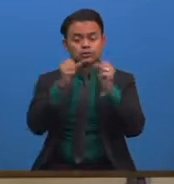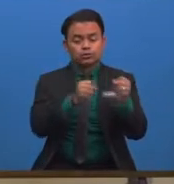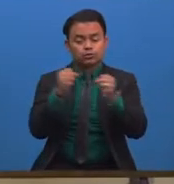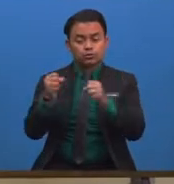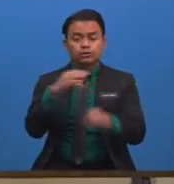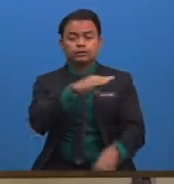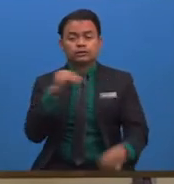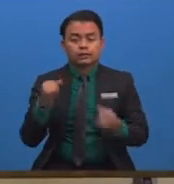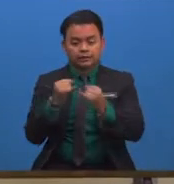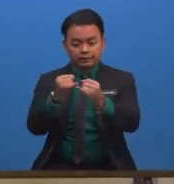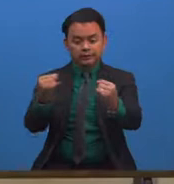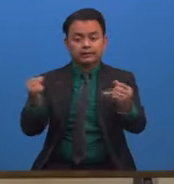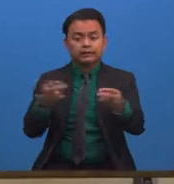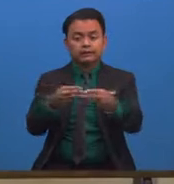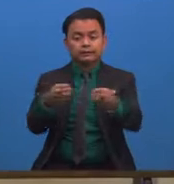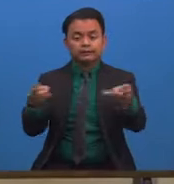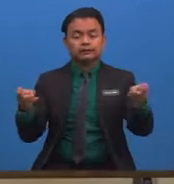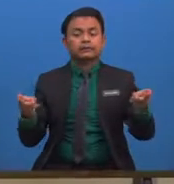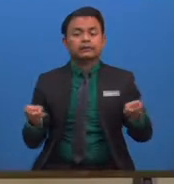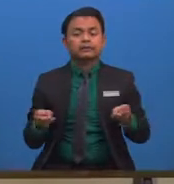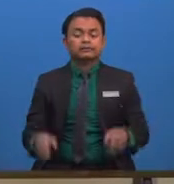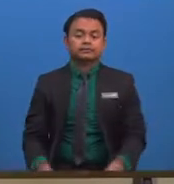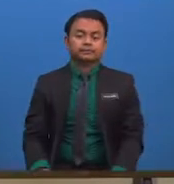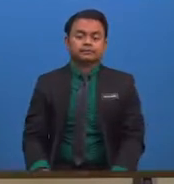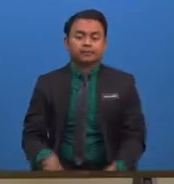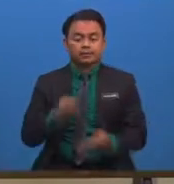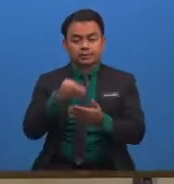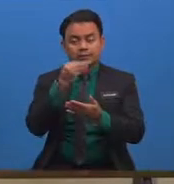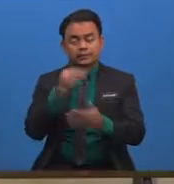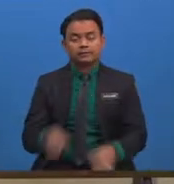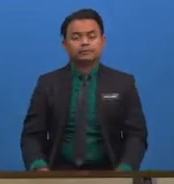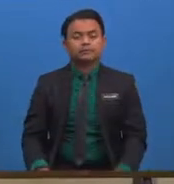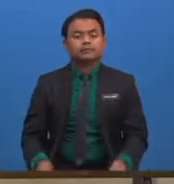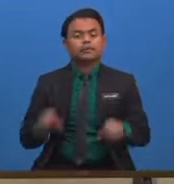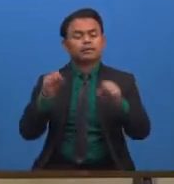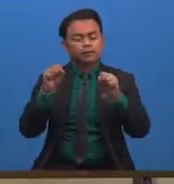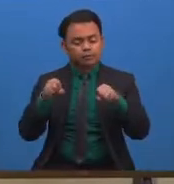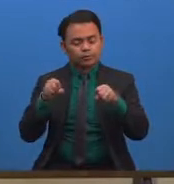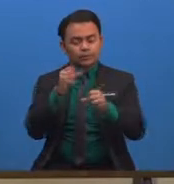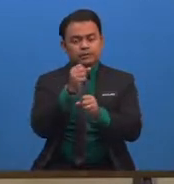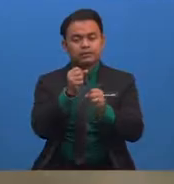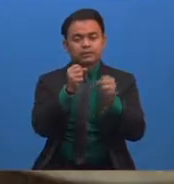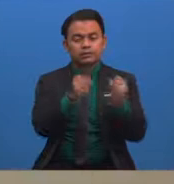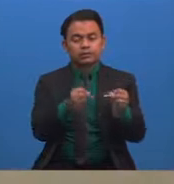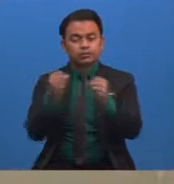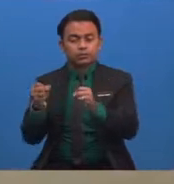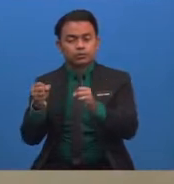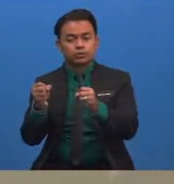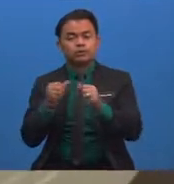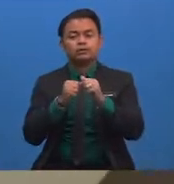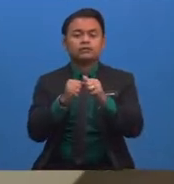ini. Sayur-sayuran boleh disusun dalam pelbagai bentuk pinggan, seperti bentuk